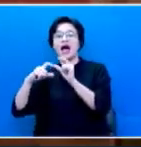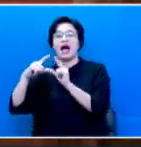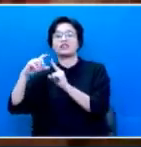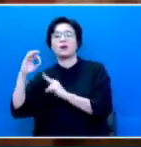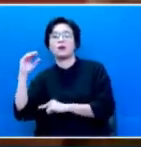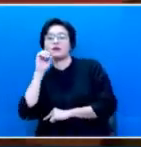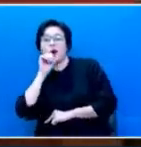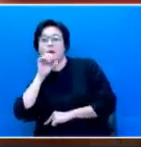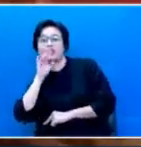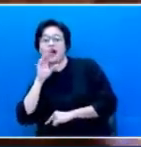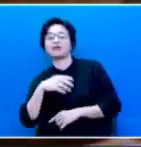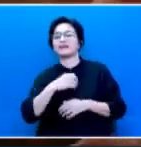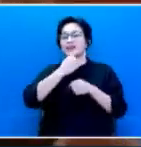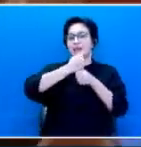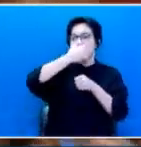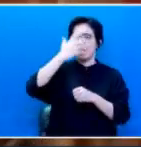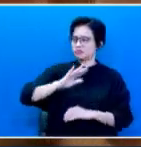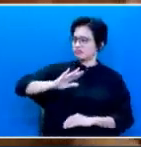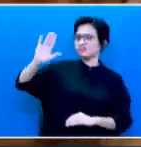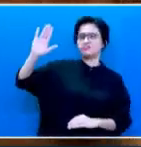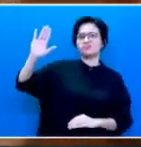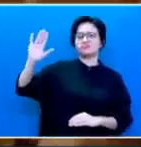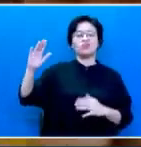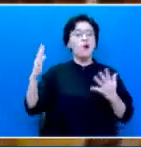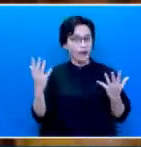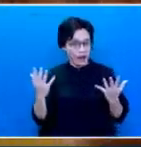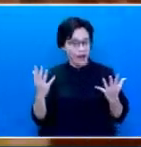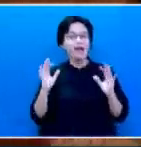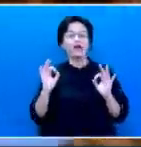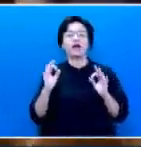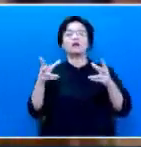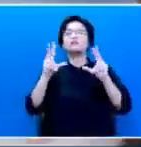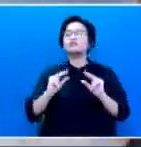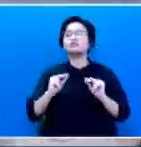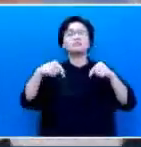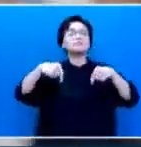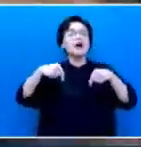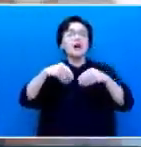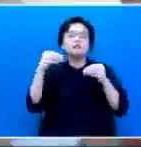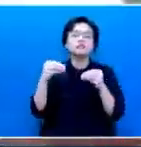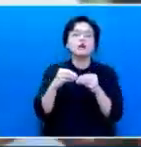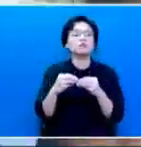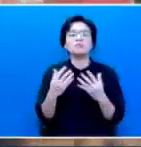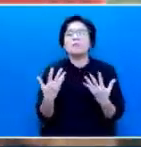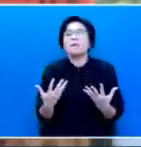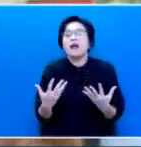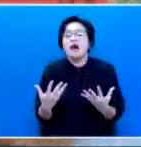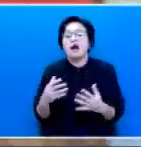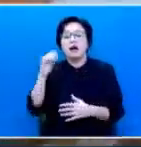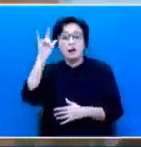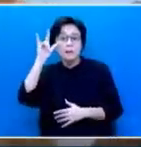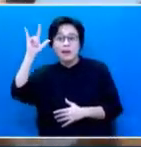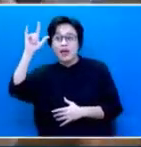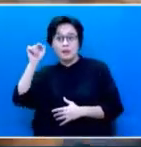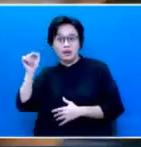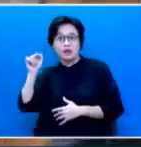Gibran ini pun kembali memunculkan pertanyaan terkait kelanjutan Gibran dan statusnya di PDI